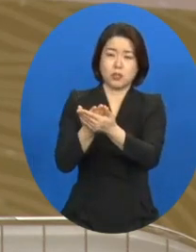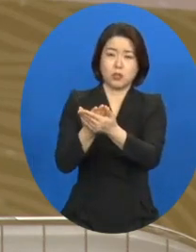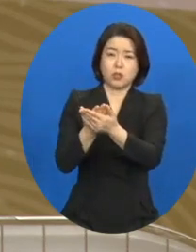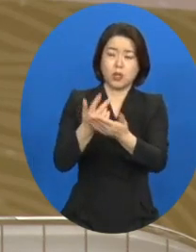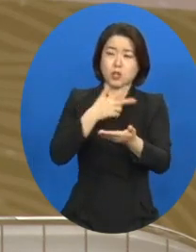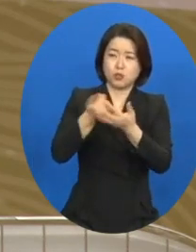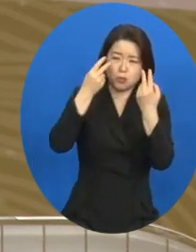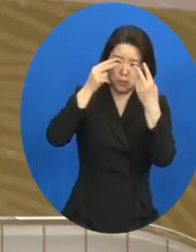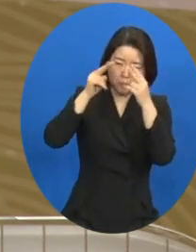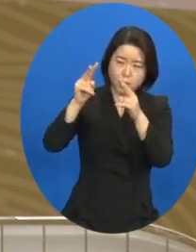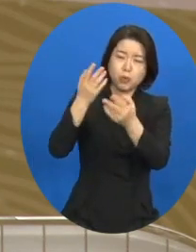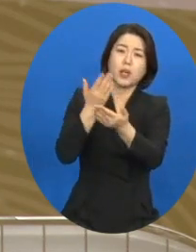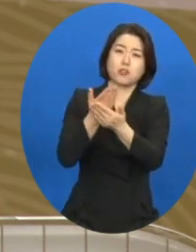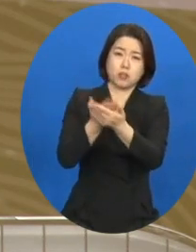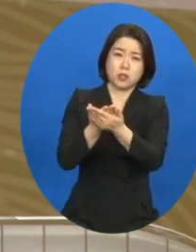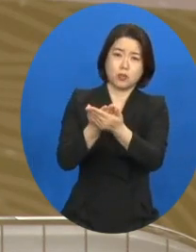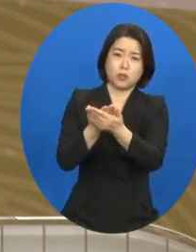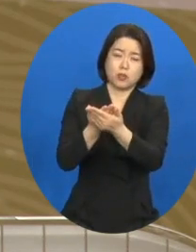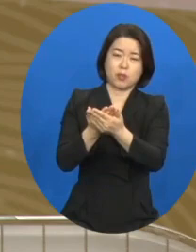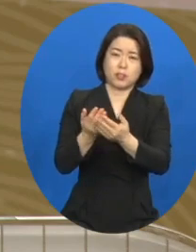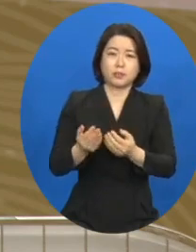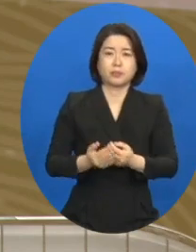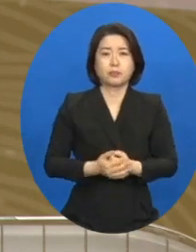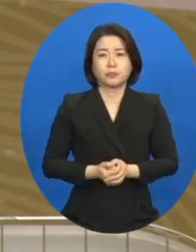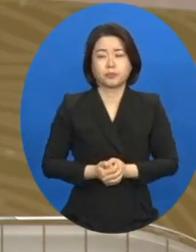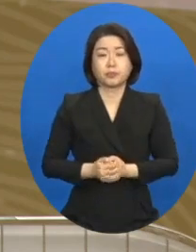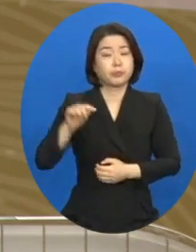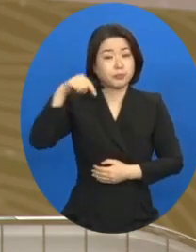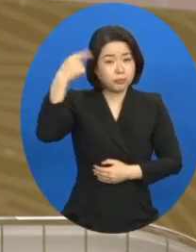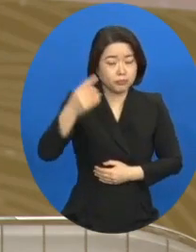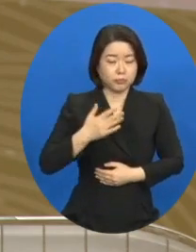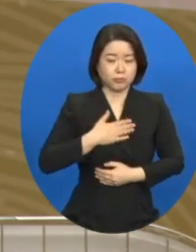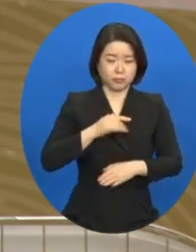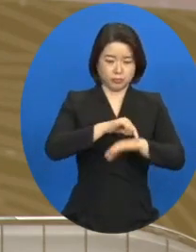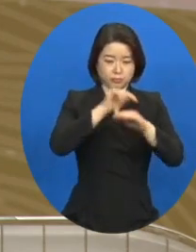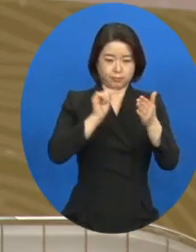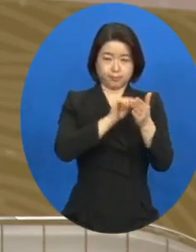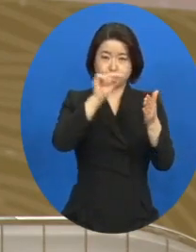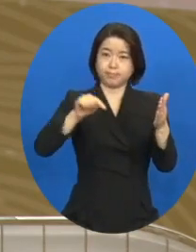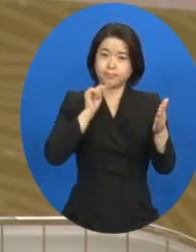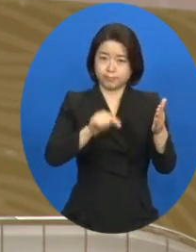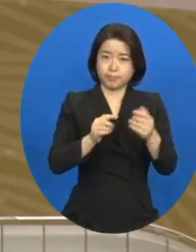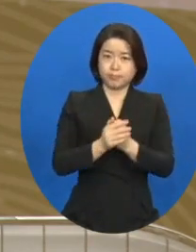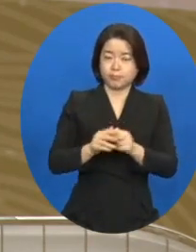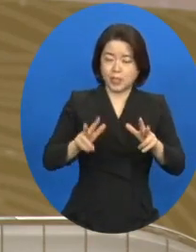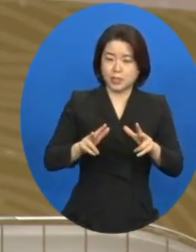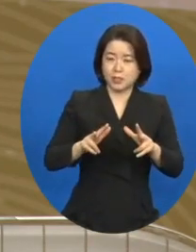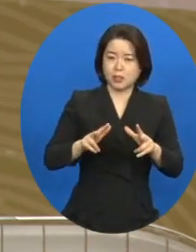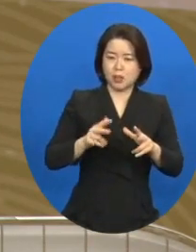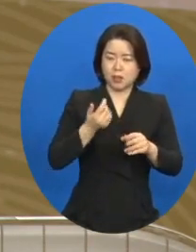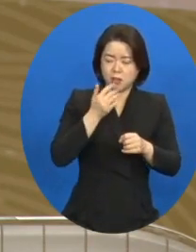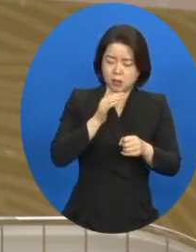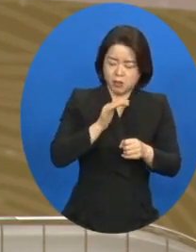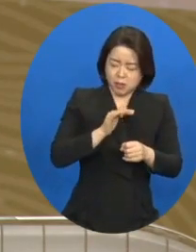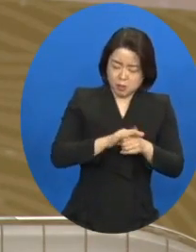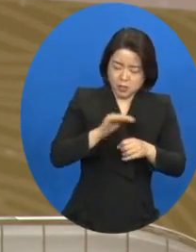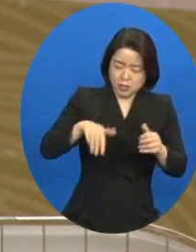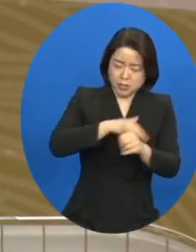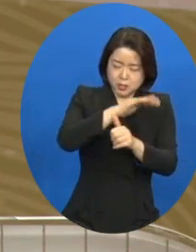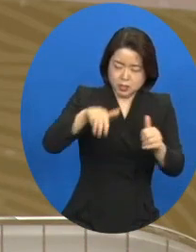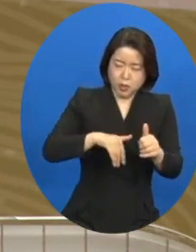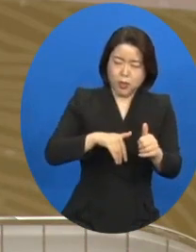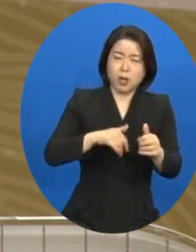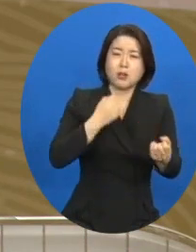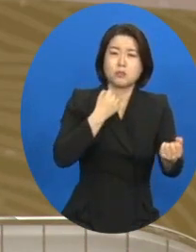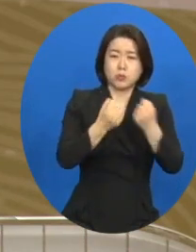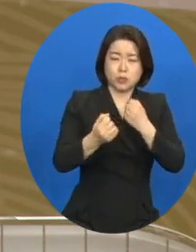주님 바라볼 수 있게 해주세요. 그 다음에 내 마음에 지금 이 기가 막힌 상황에서도 내